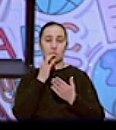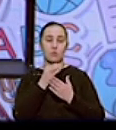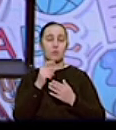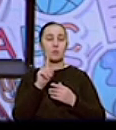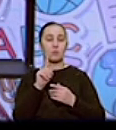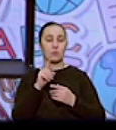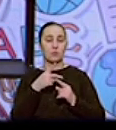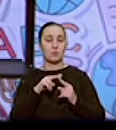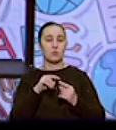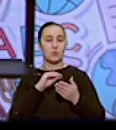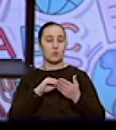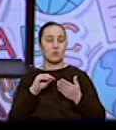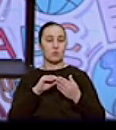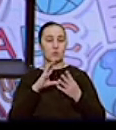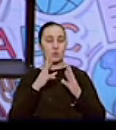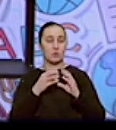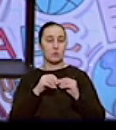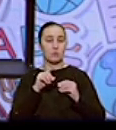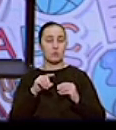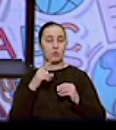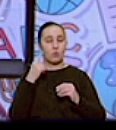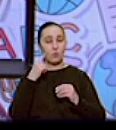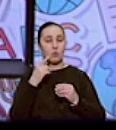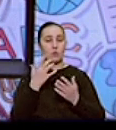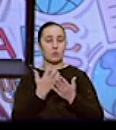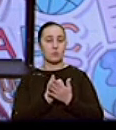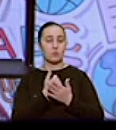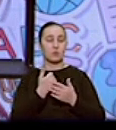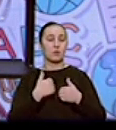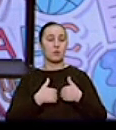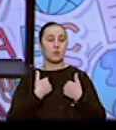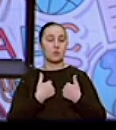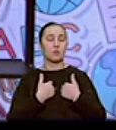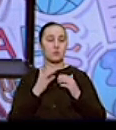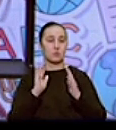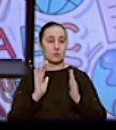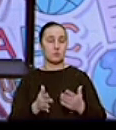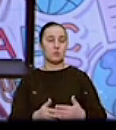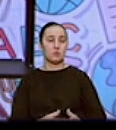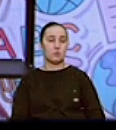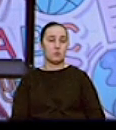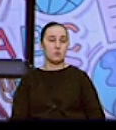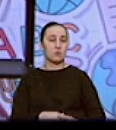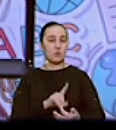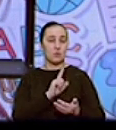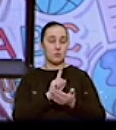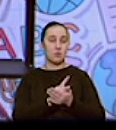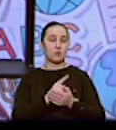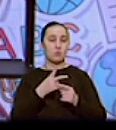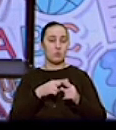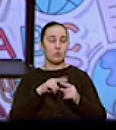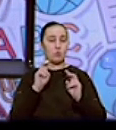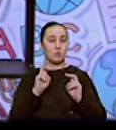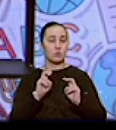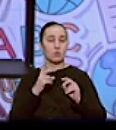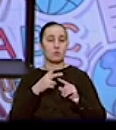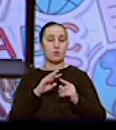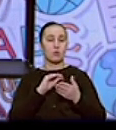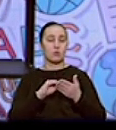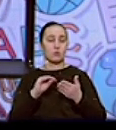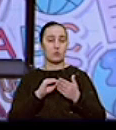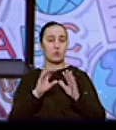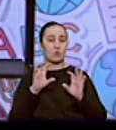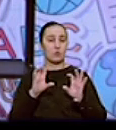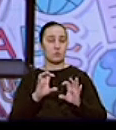ekanligini yozish jarayonida o'ylab topishga harakat qiling. Albatta, o'tirish va